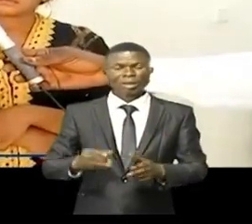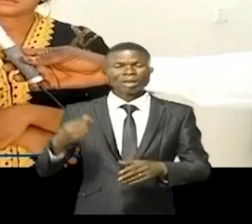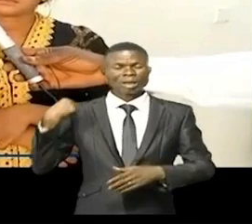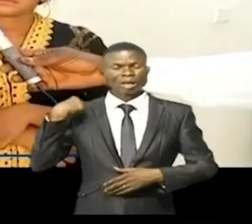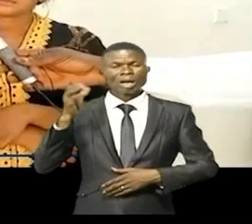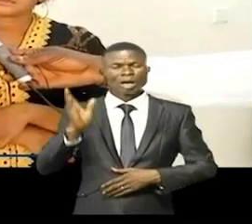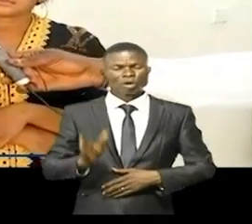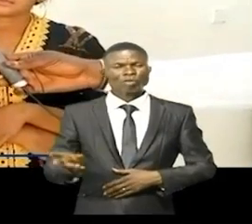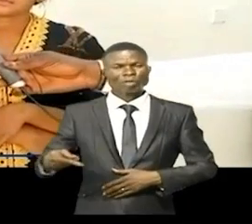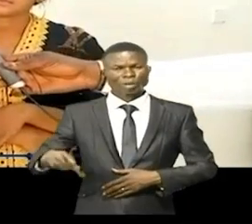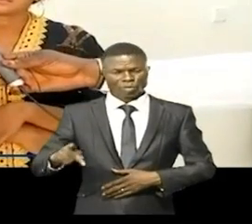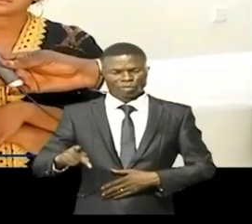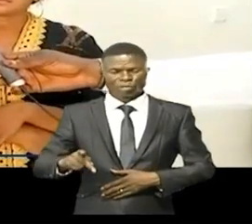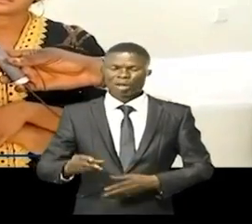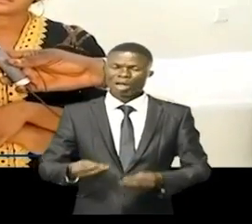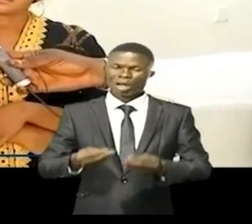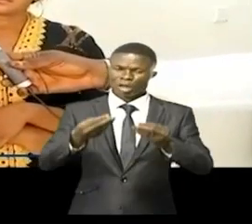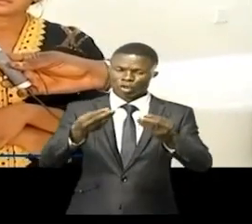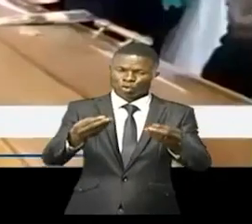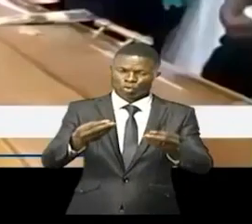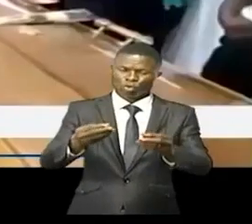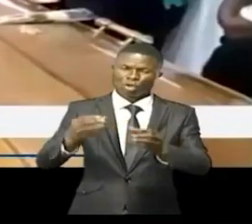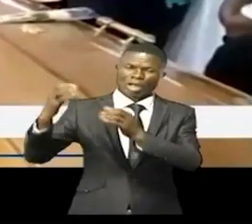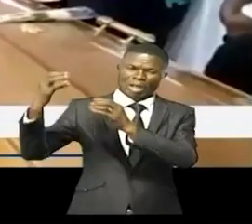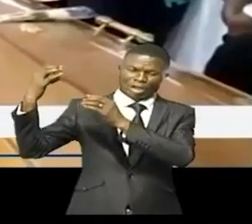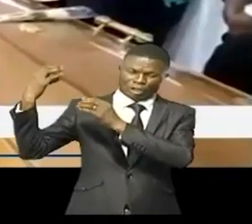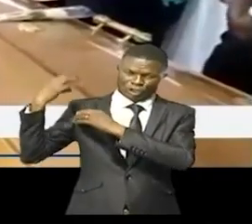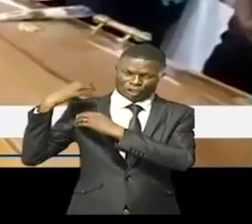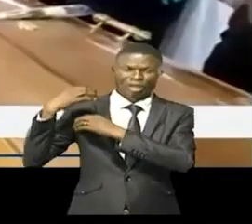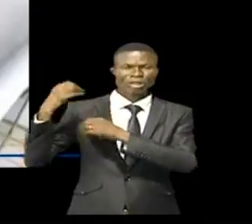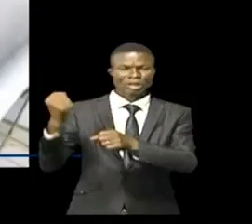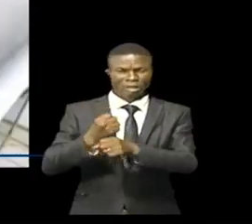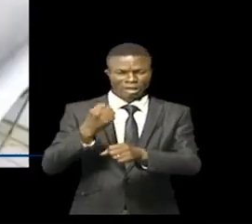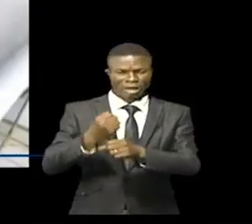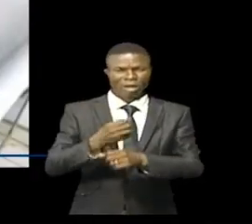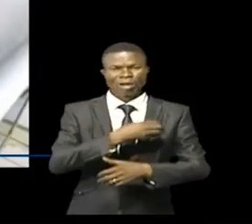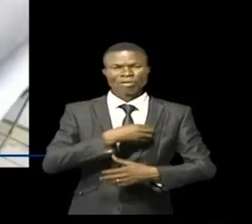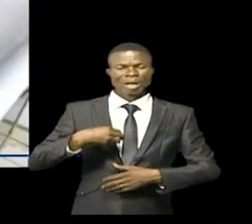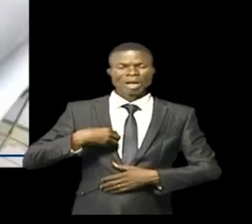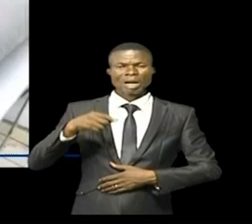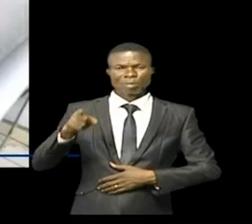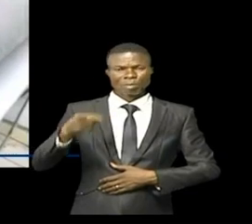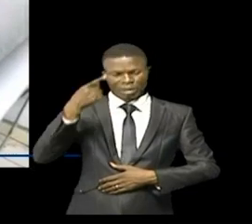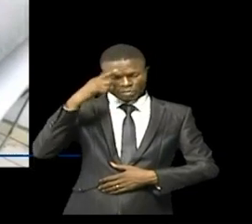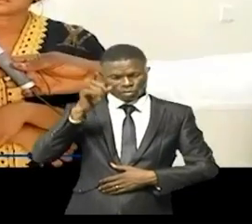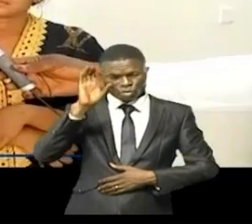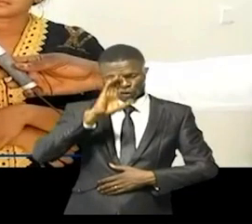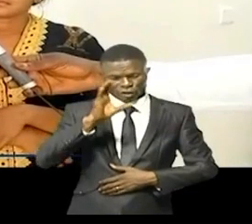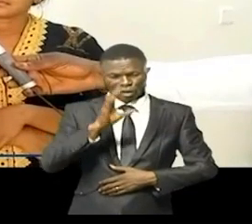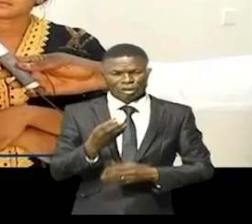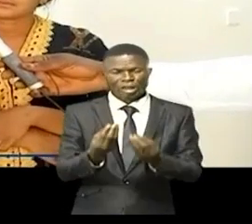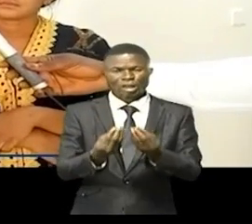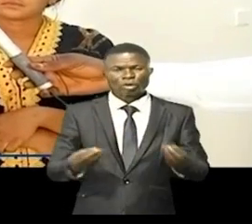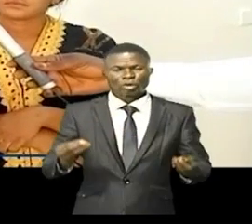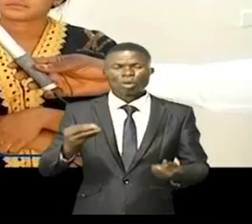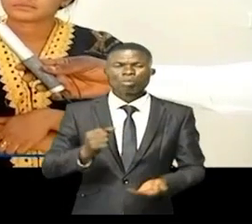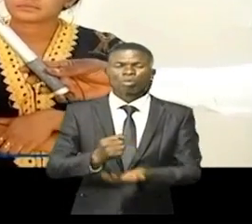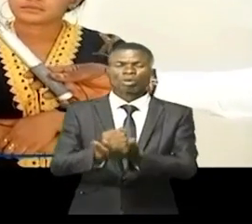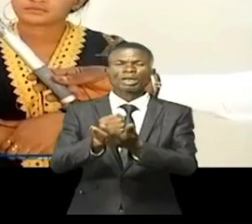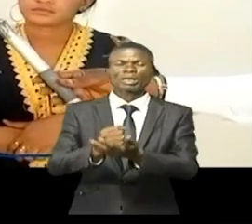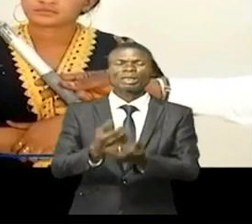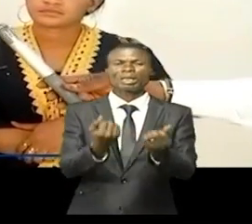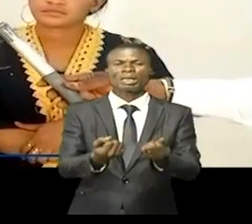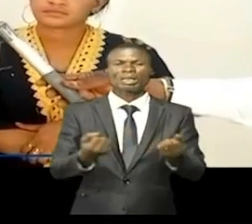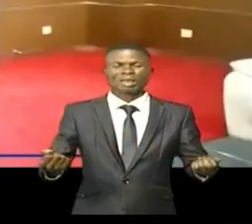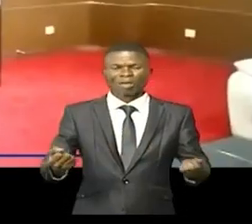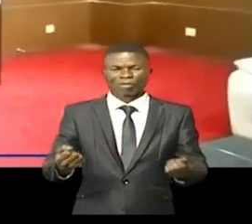en novembre dernier, vous les journalistes, vous étiez là, à l'occasion des obsèques de notre frère Patrick Palata. Au nom de la province, j'avais pris